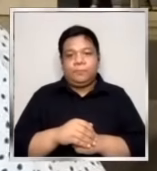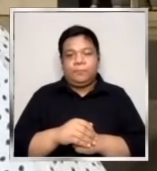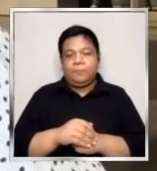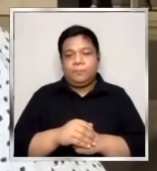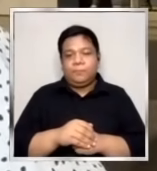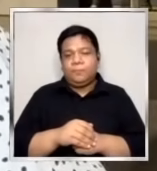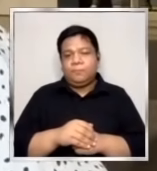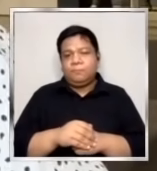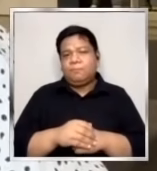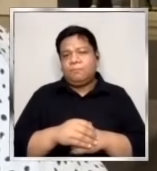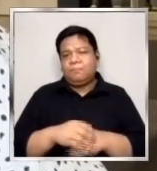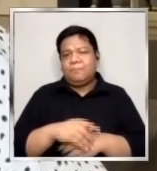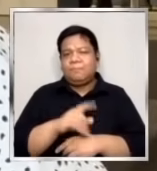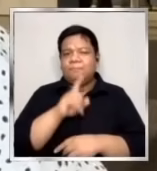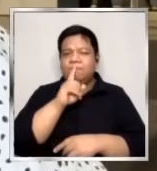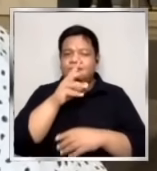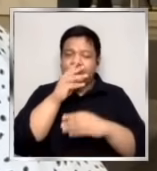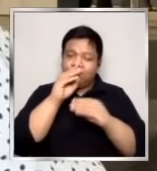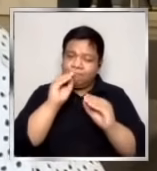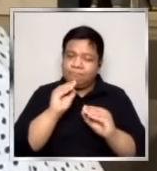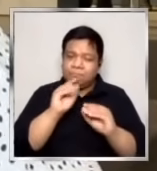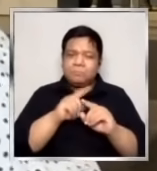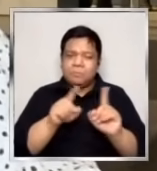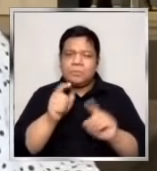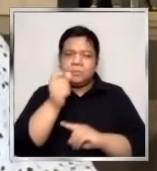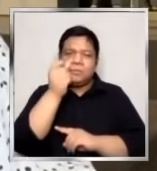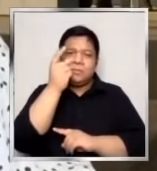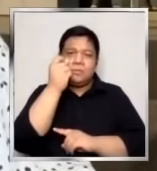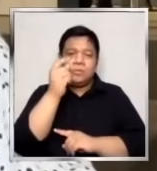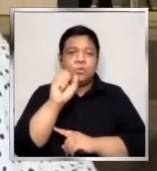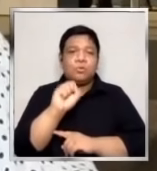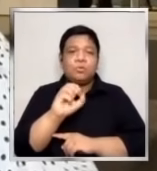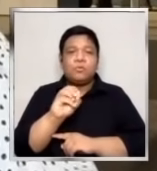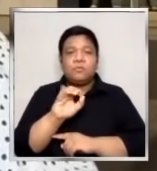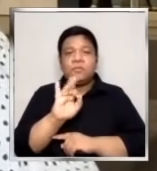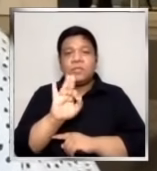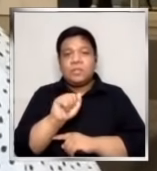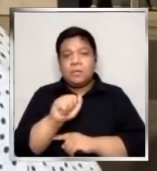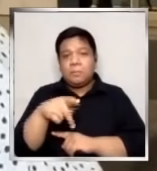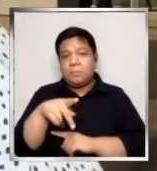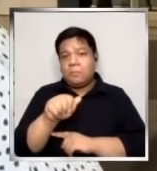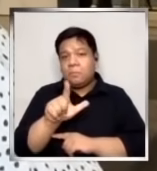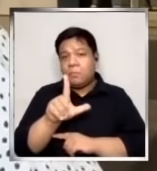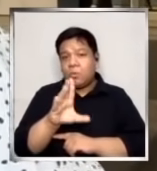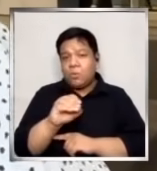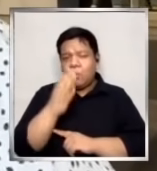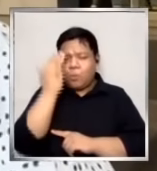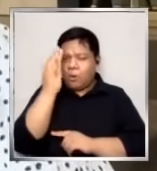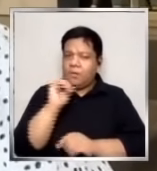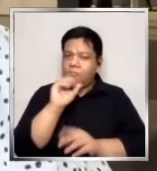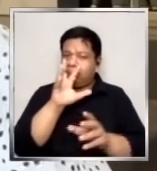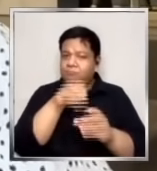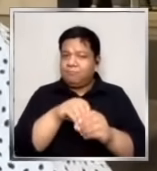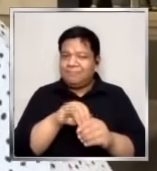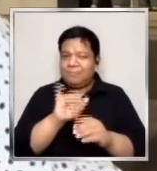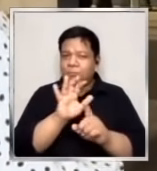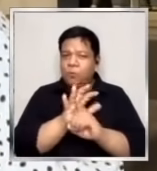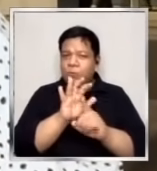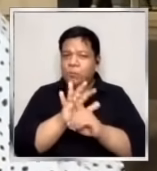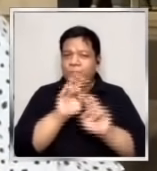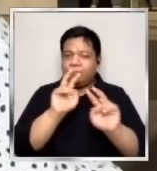Nalulungkot man, naunawaan daw ni Sofia Pablo kung bakit hindi na siya mapapanood sa patok na kapuso series na Prima